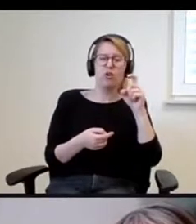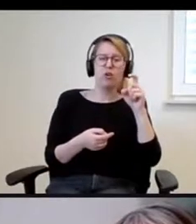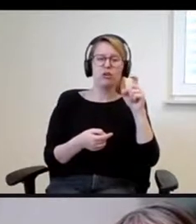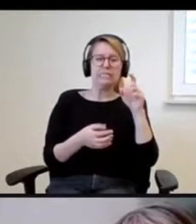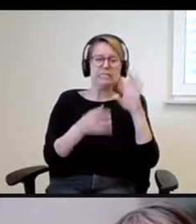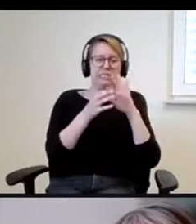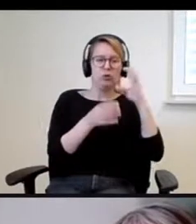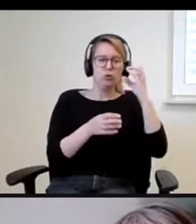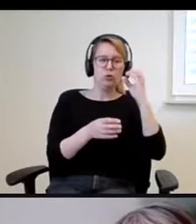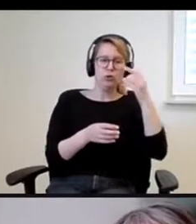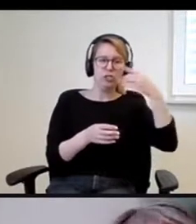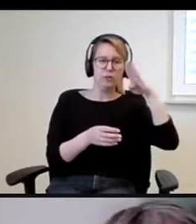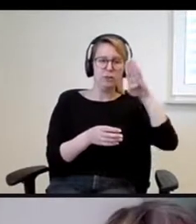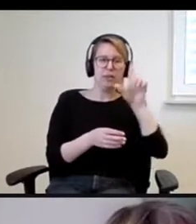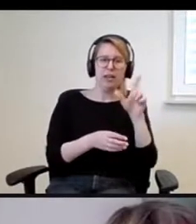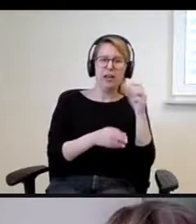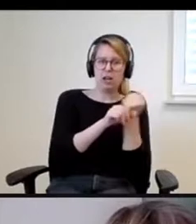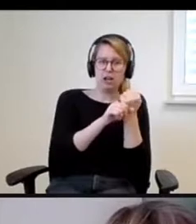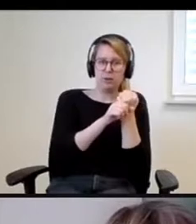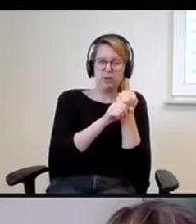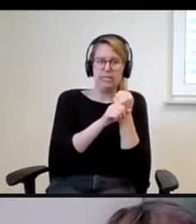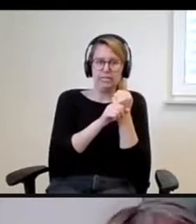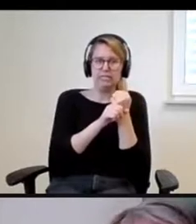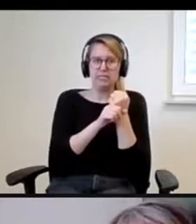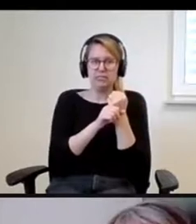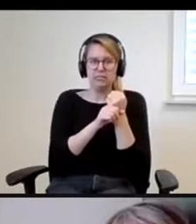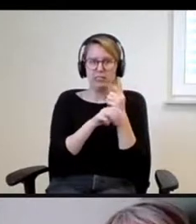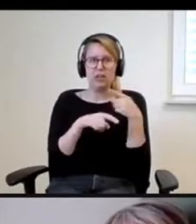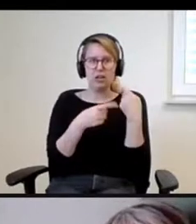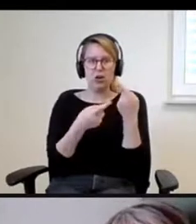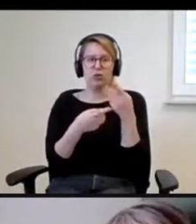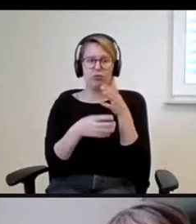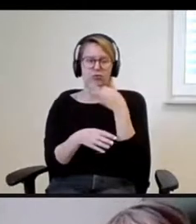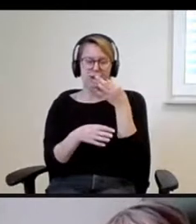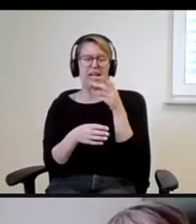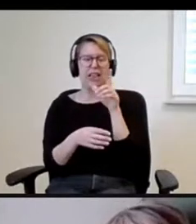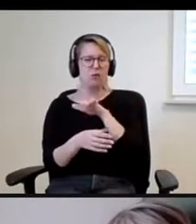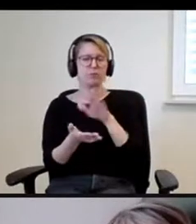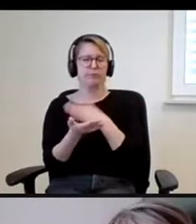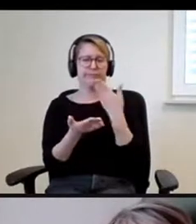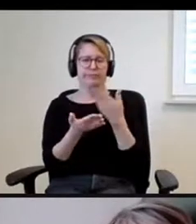Monsieur Delvaux en luxembourgeois qui pose la question sur la carte